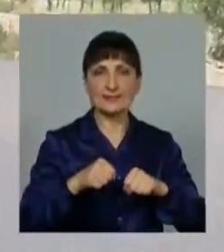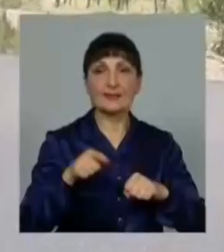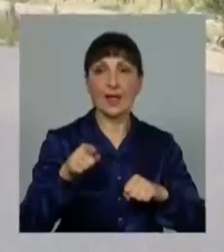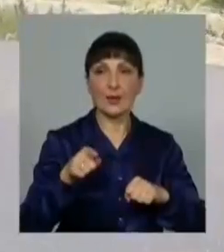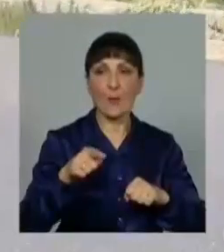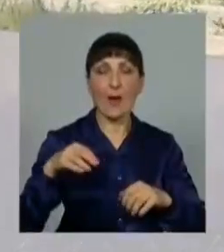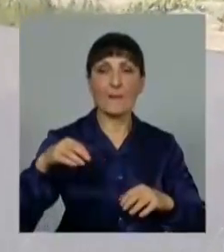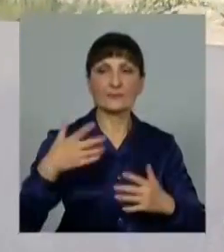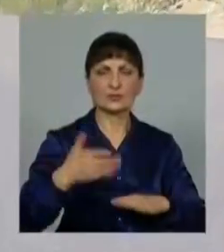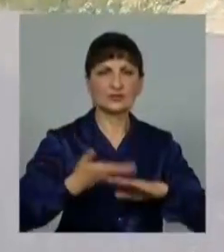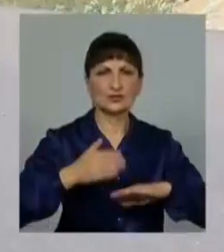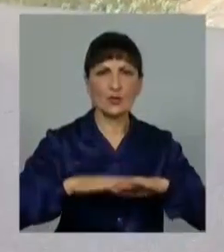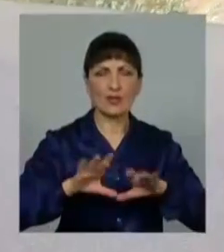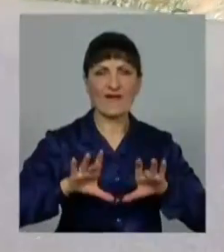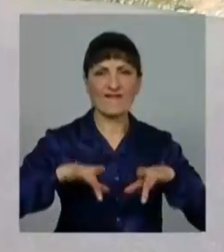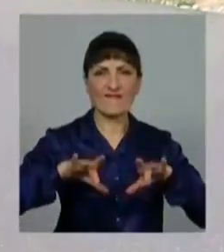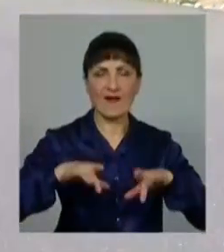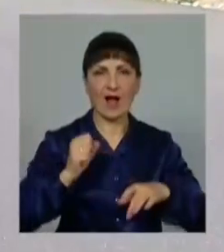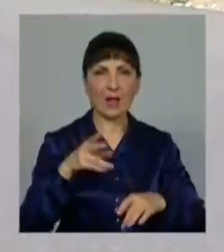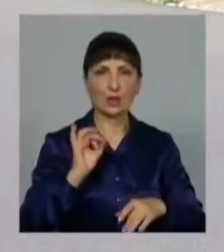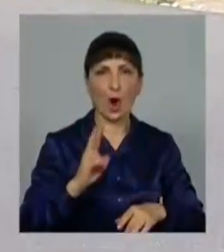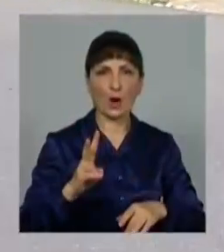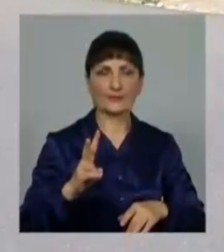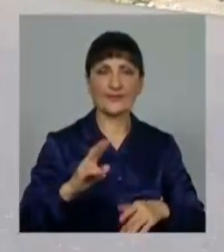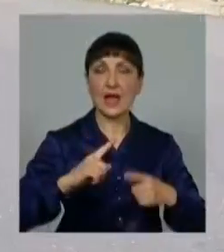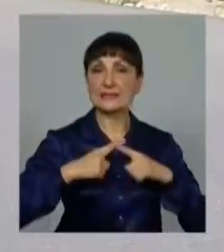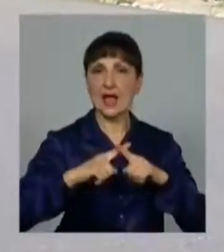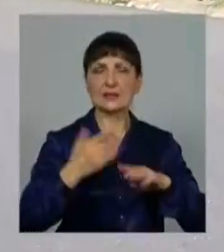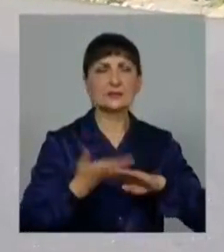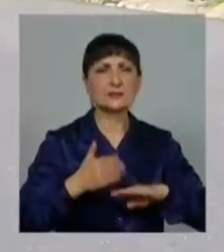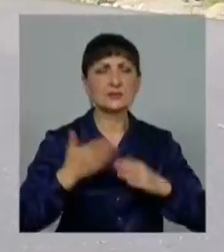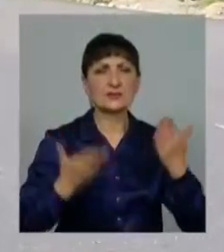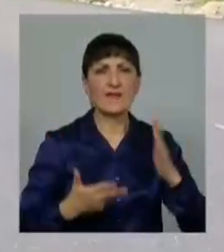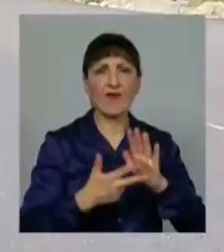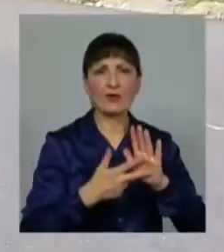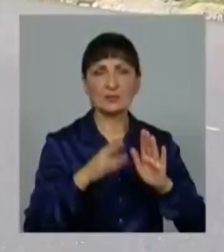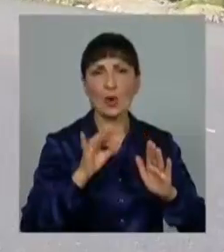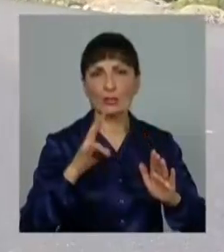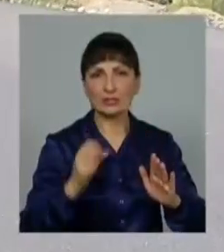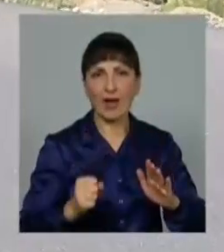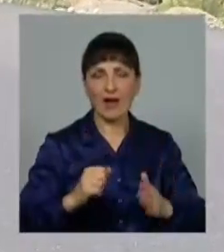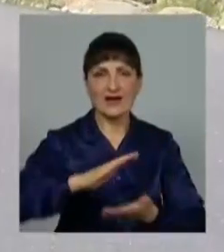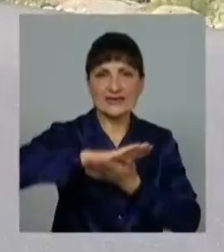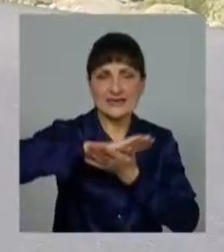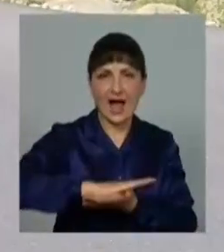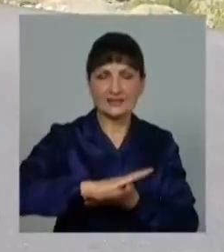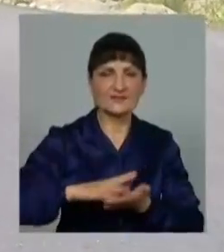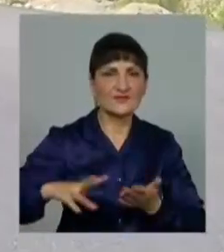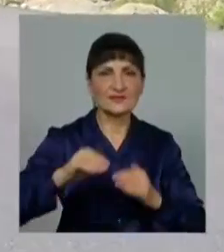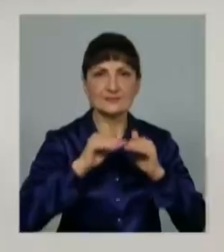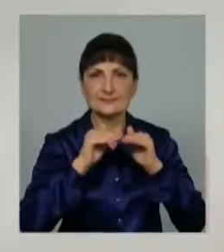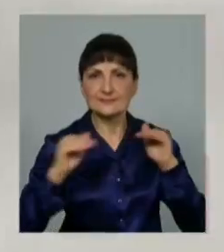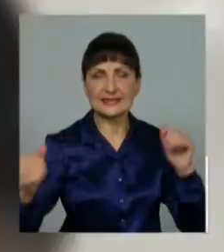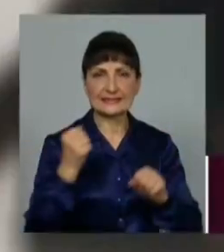нем прокатывается послойно дорожным катком. Техника весом более 8 тонн практически разом убирает все